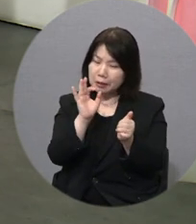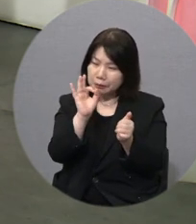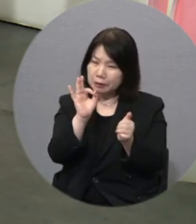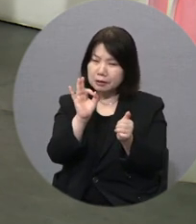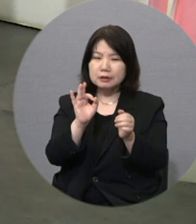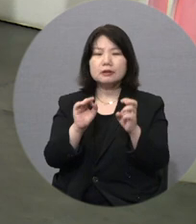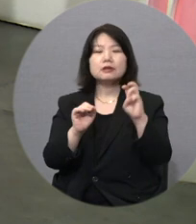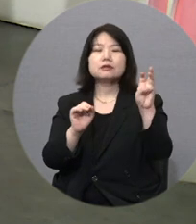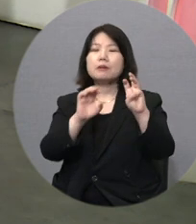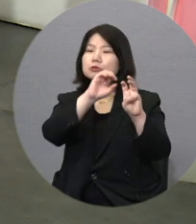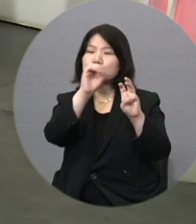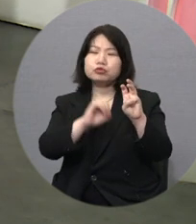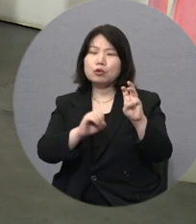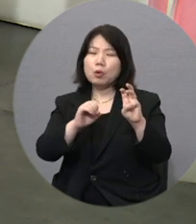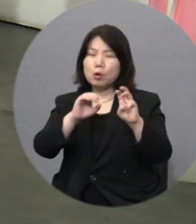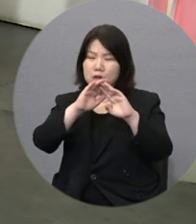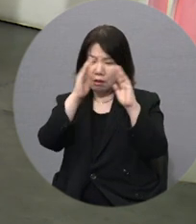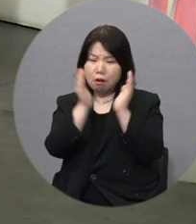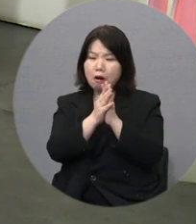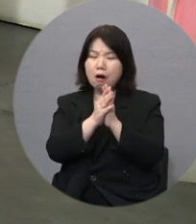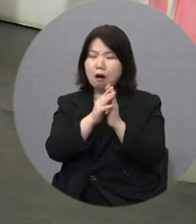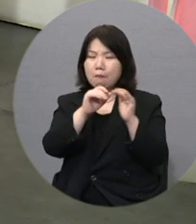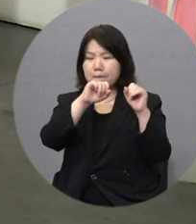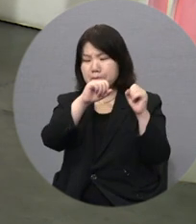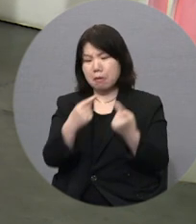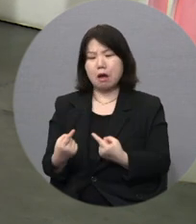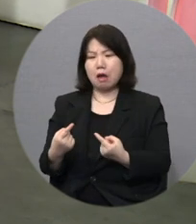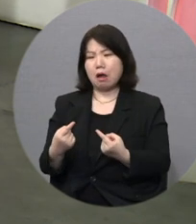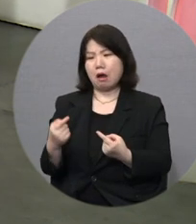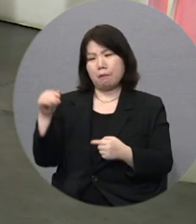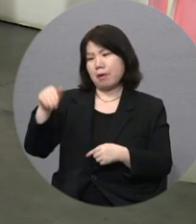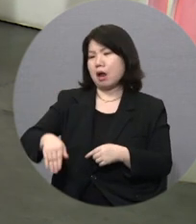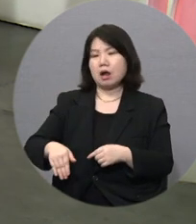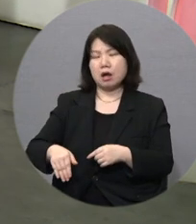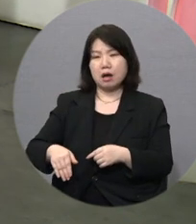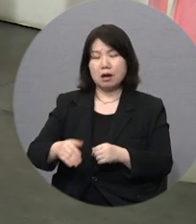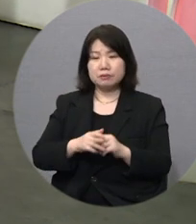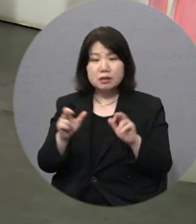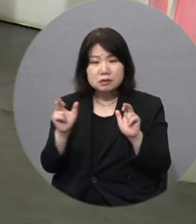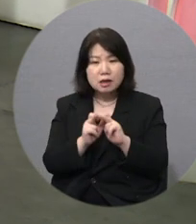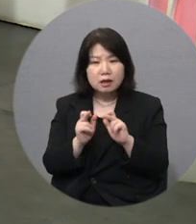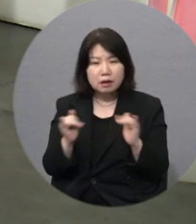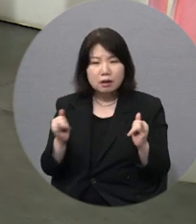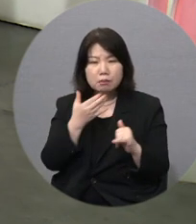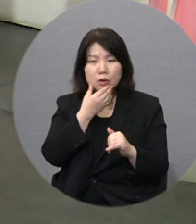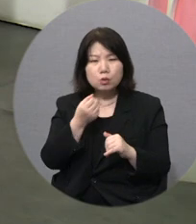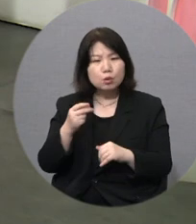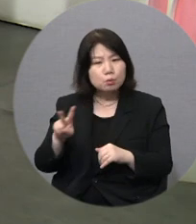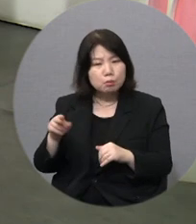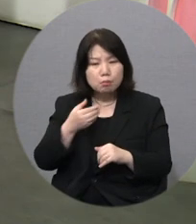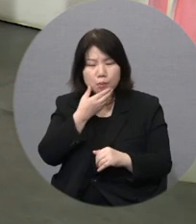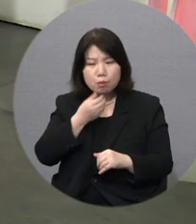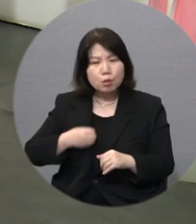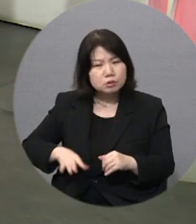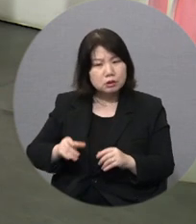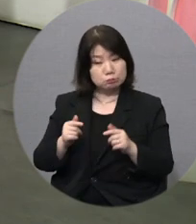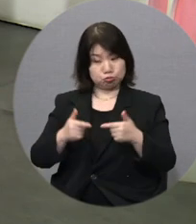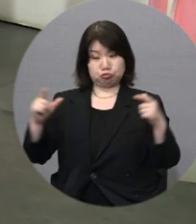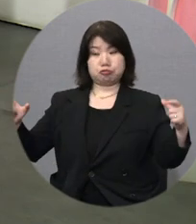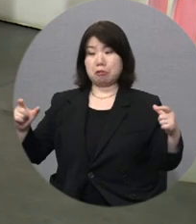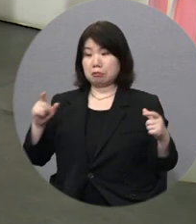삭감이 렸어요 그런데 또 뭐 정부에서는 장애인 어떤 어 복지나 이런 데서 예산이